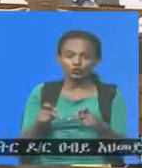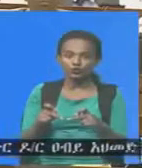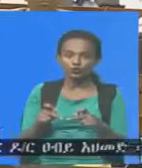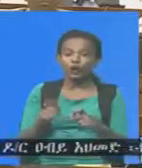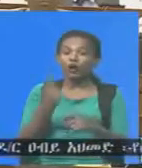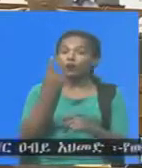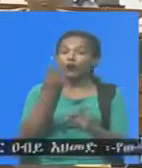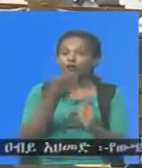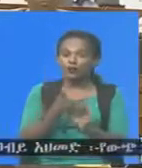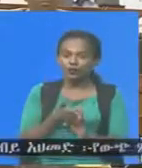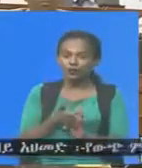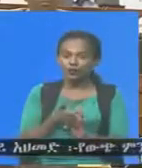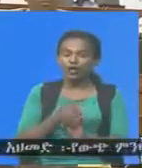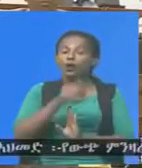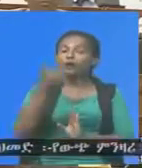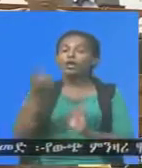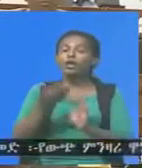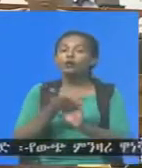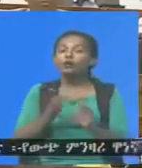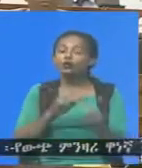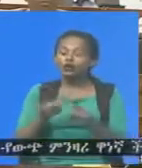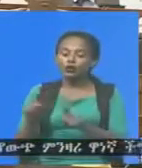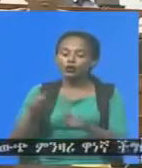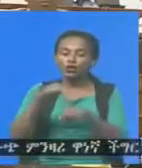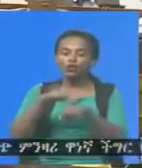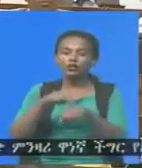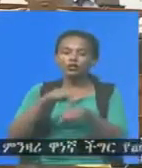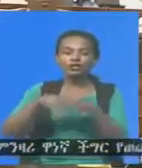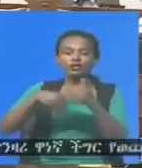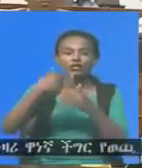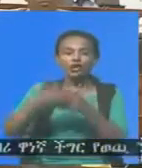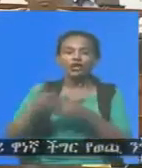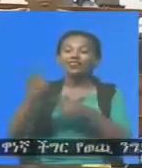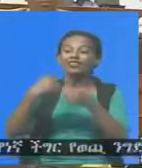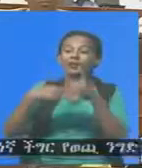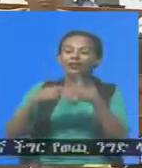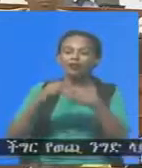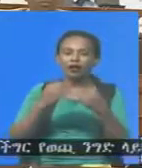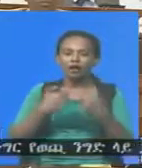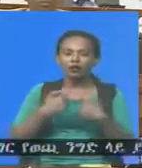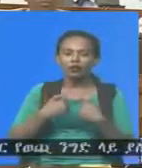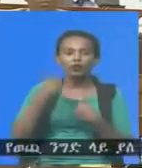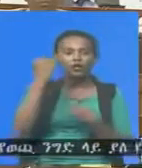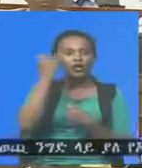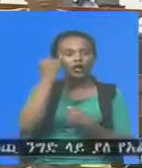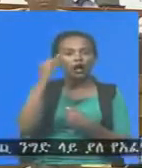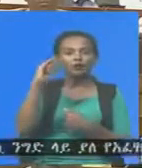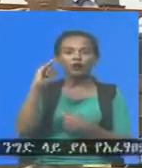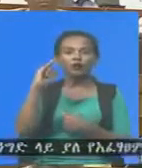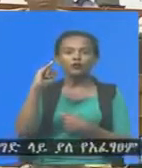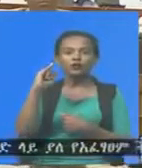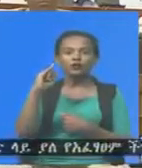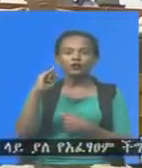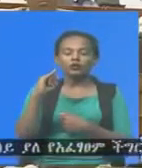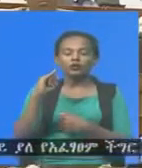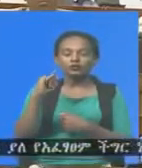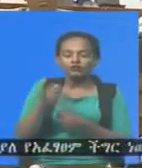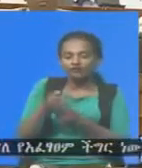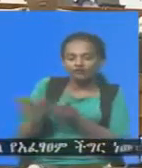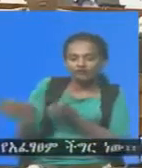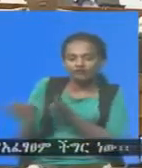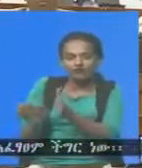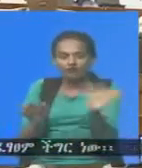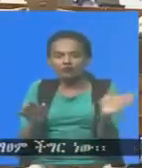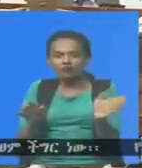በአንድ በኩል፣ በሌላ በኩል ደግሞ ከጊዜ ወደ ጊዜ እየመጣ ያለውን የሐሳብ መንሻፈፍ፣